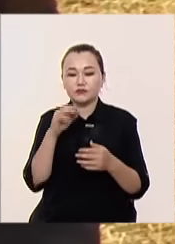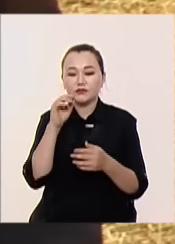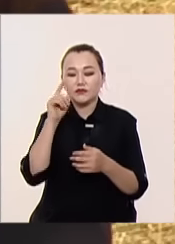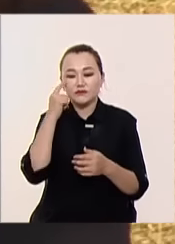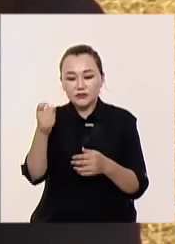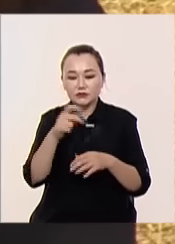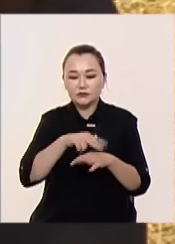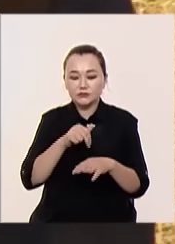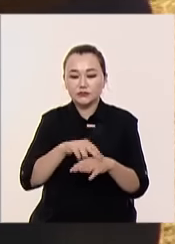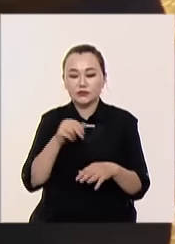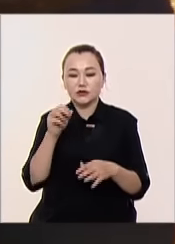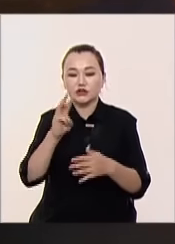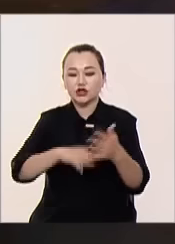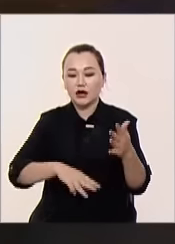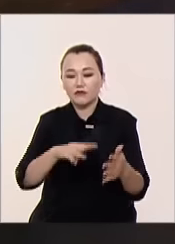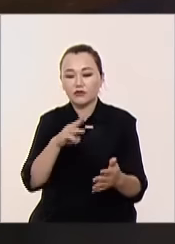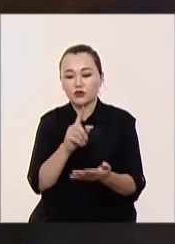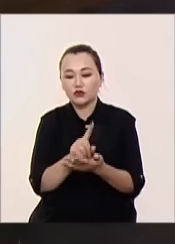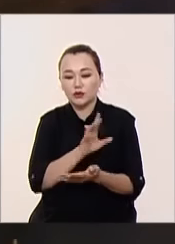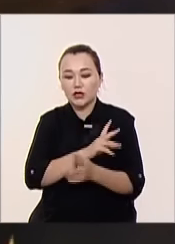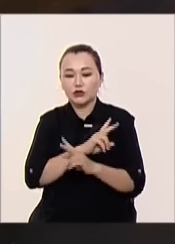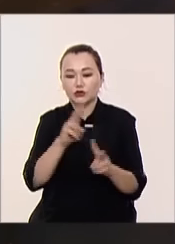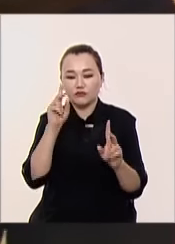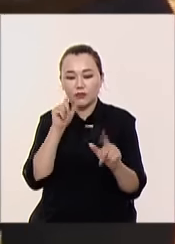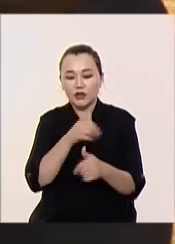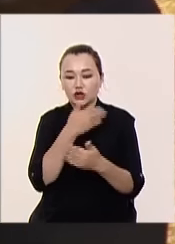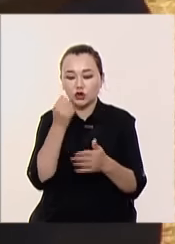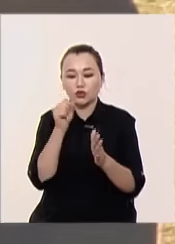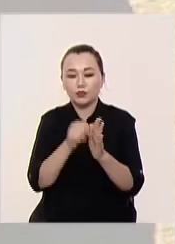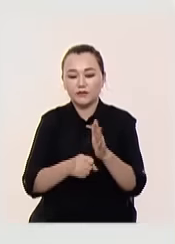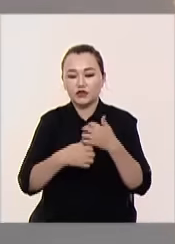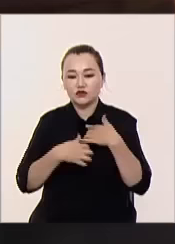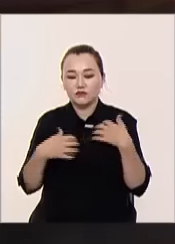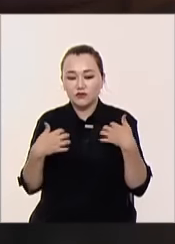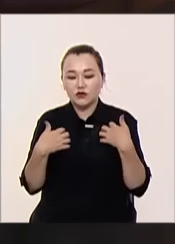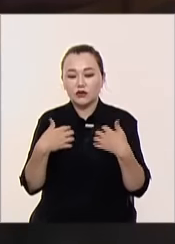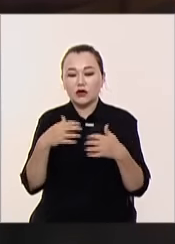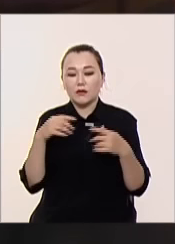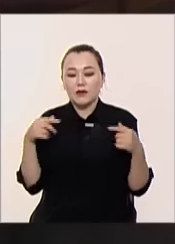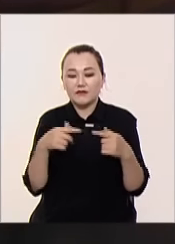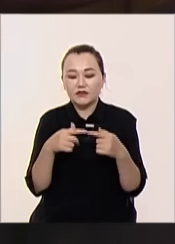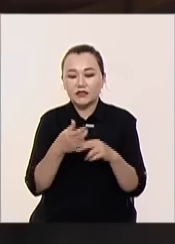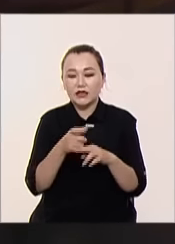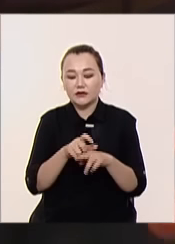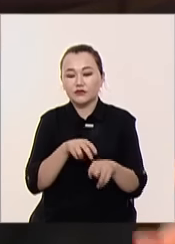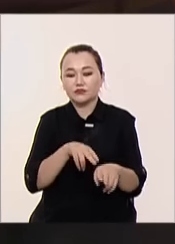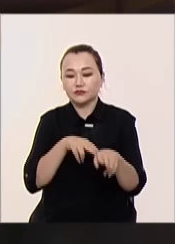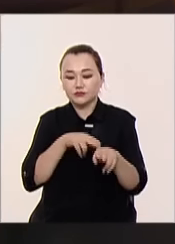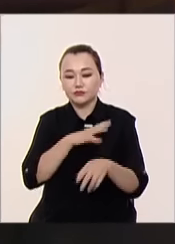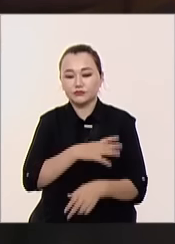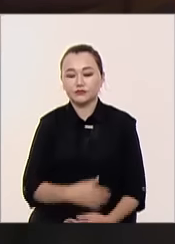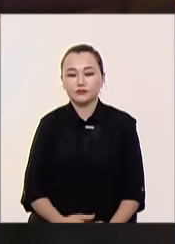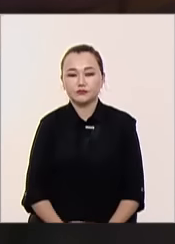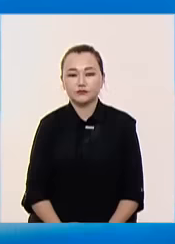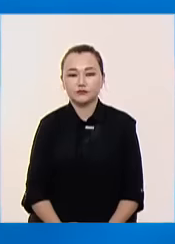участковый инспектор и налагается штраф. Но никто не вправе убивать животное. Подтвердилось, что это огнестрельное оружие.